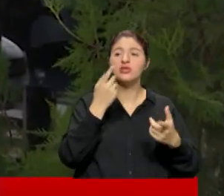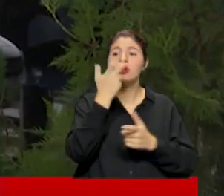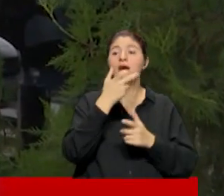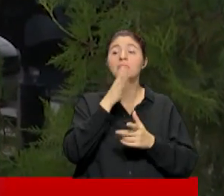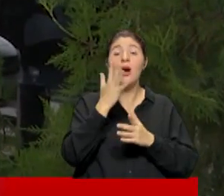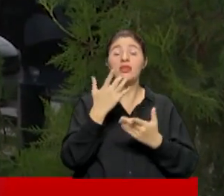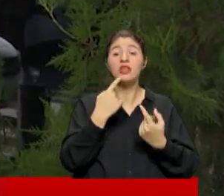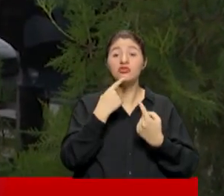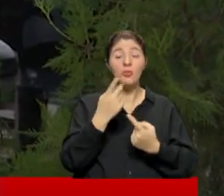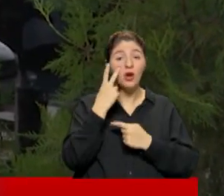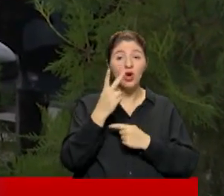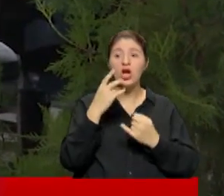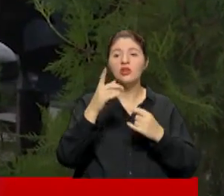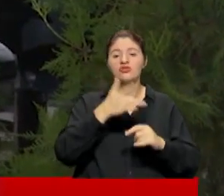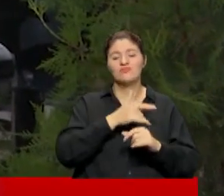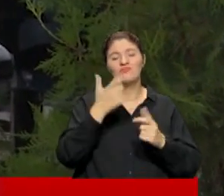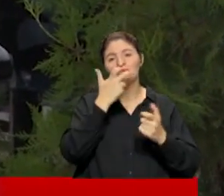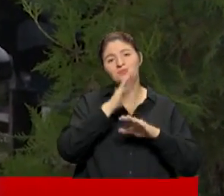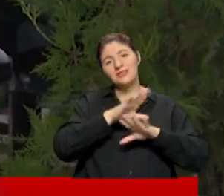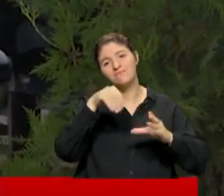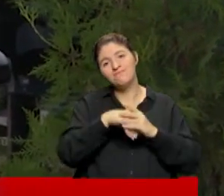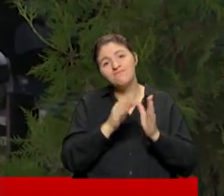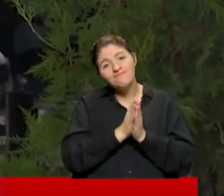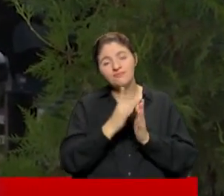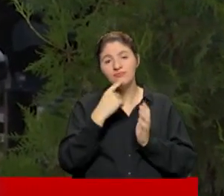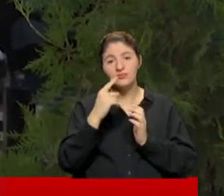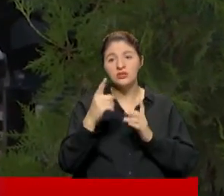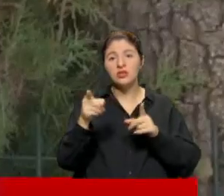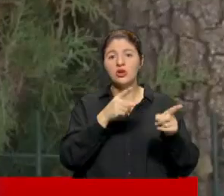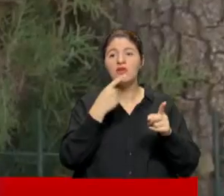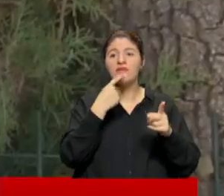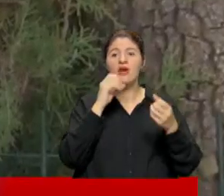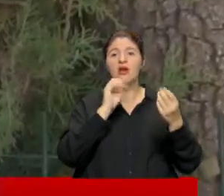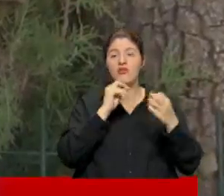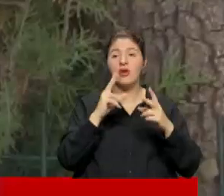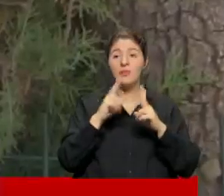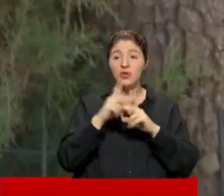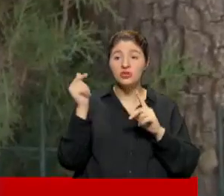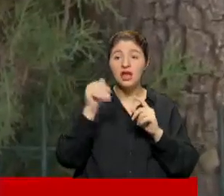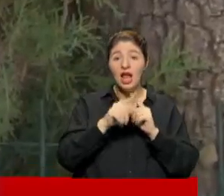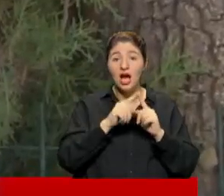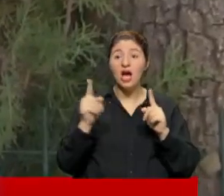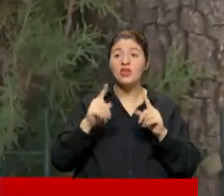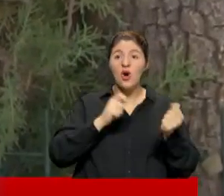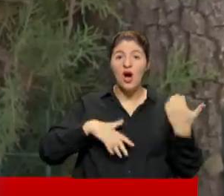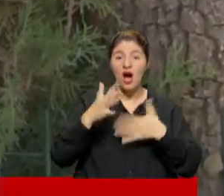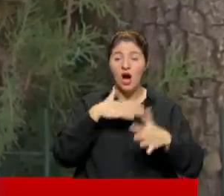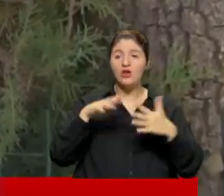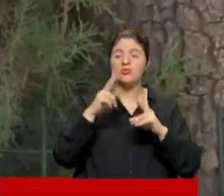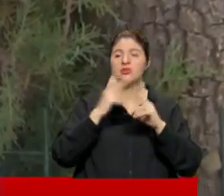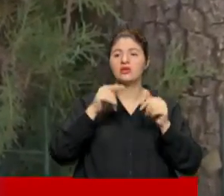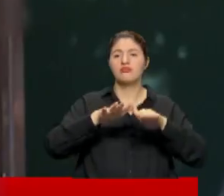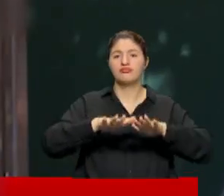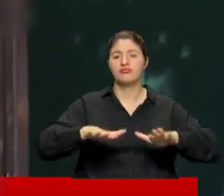iddiaya göre canlı müziğin de bittiğini söyledi aralarında sözlü tartışma çıktı polis gelene kadar K dinmedi Hani polis geldikten sonra Biraz